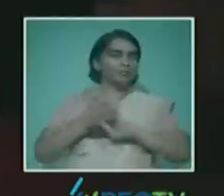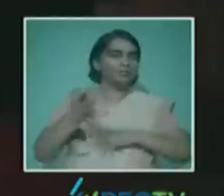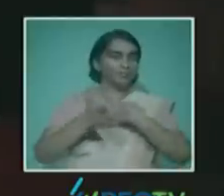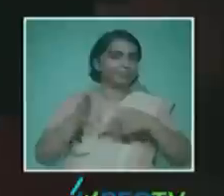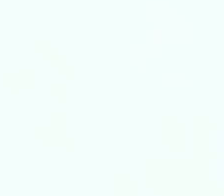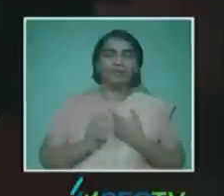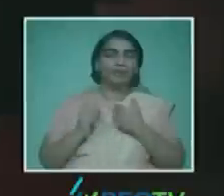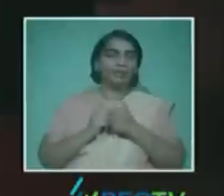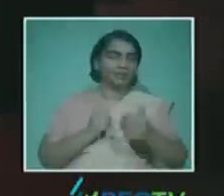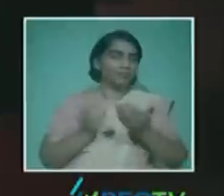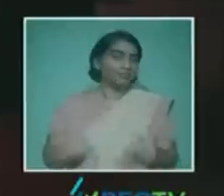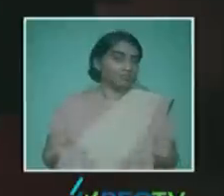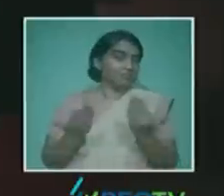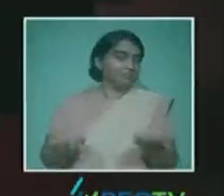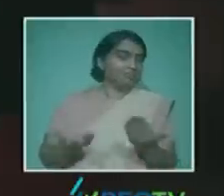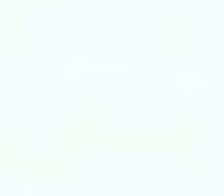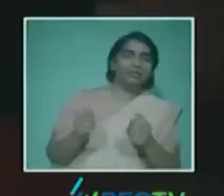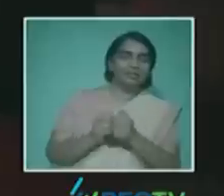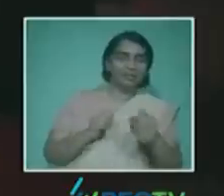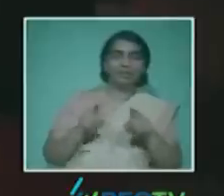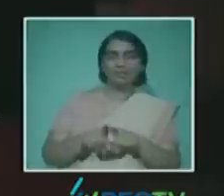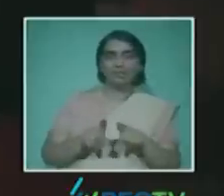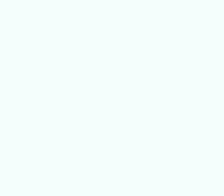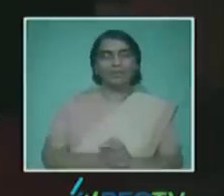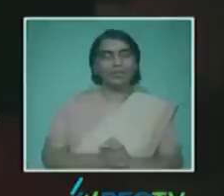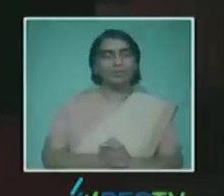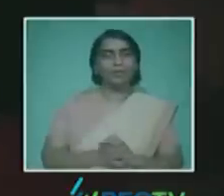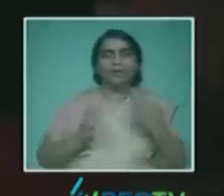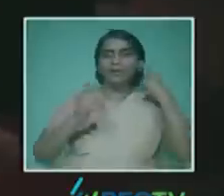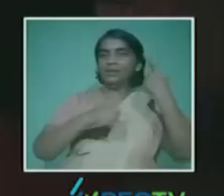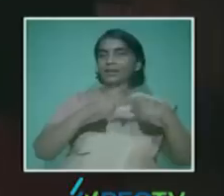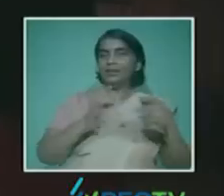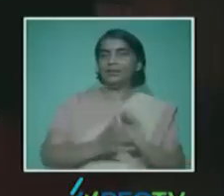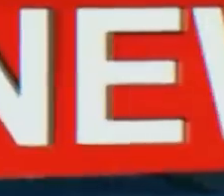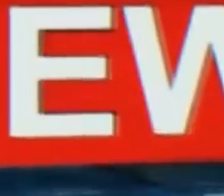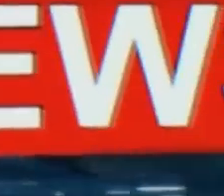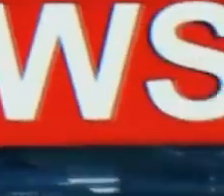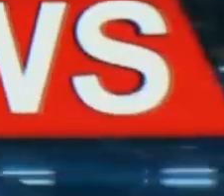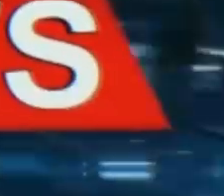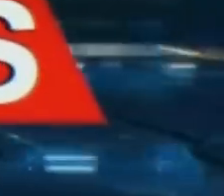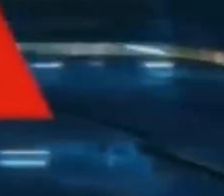දවස්වල සහභාගී වෙන්නේ එතුමිය චූන් කරන්න වයින් කරන්න කට්ටිය ඉන්න ඒ නිසා ඒ වයින් එකෙන් තමයි වැඩ කරන්නේ